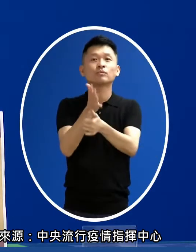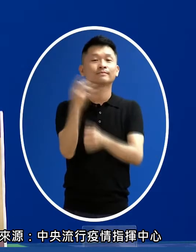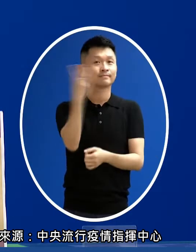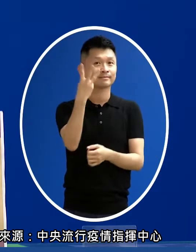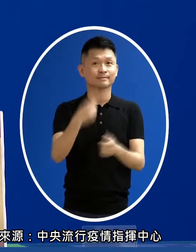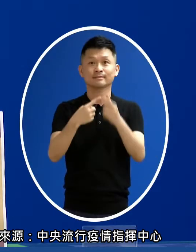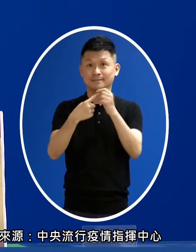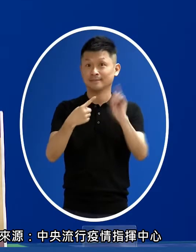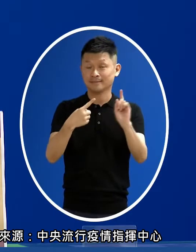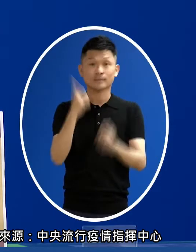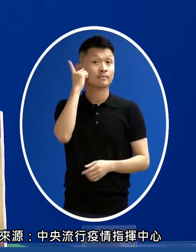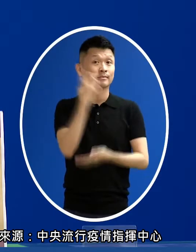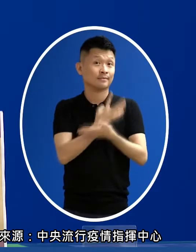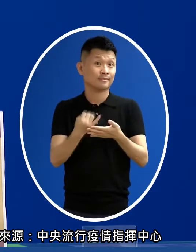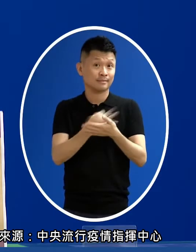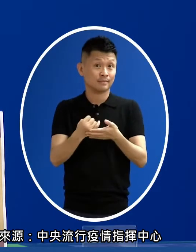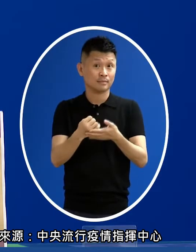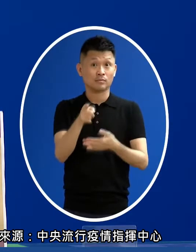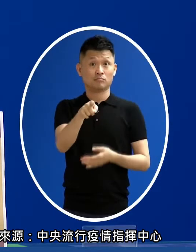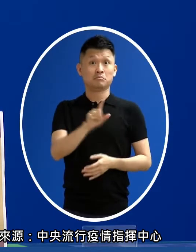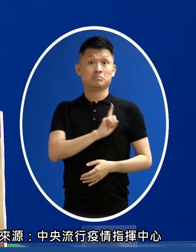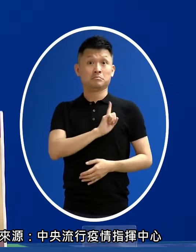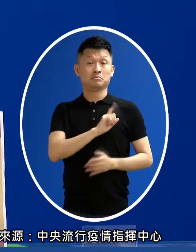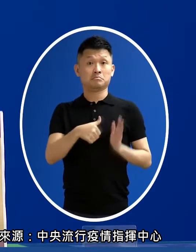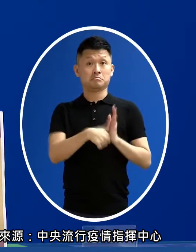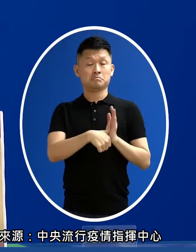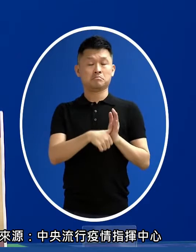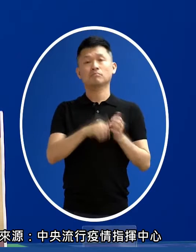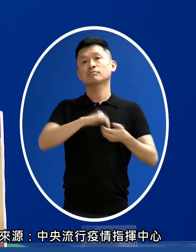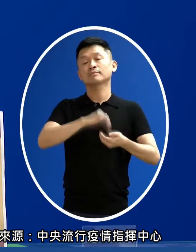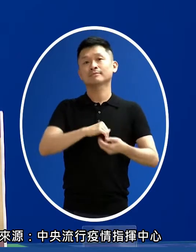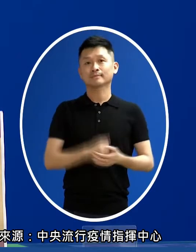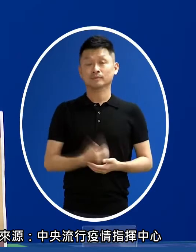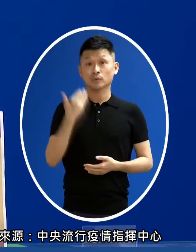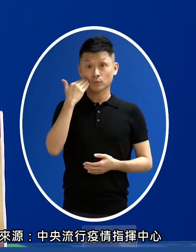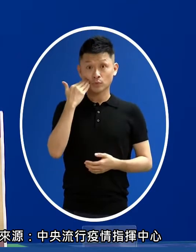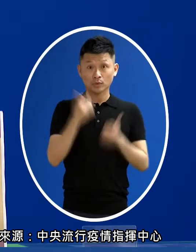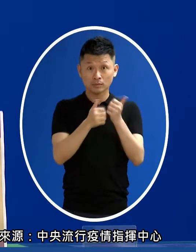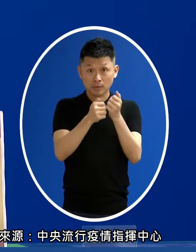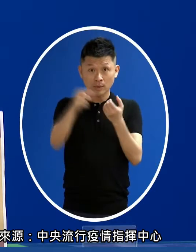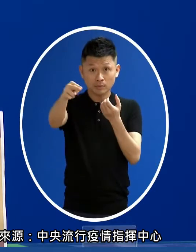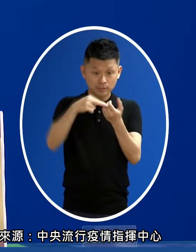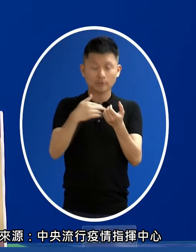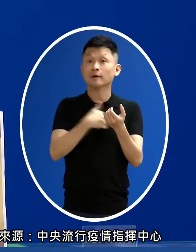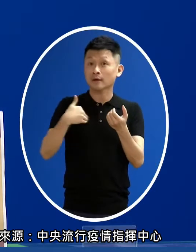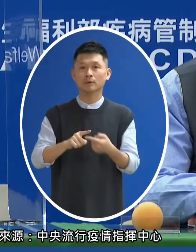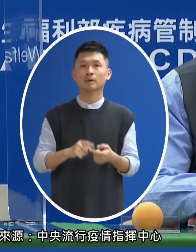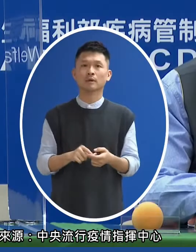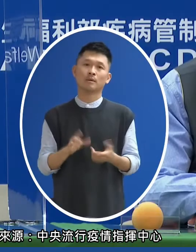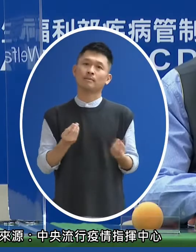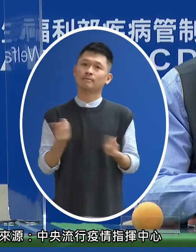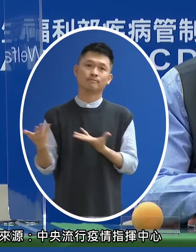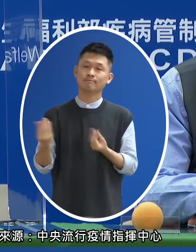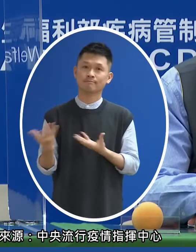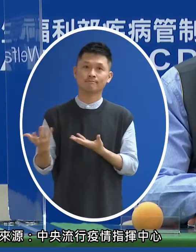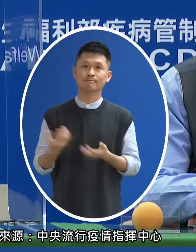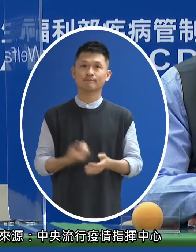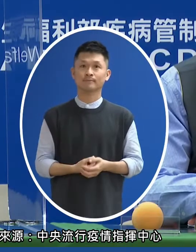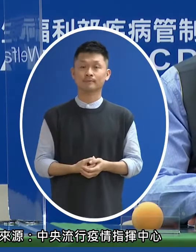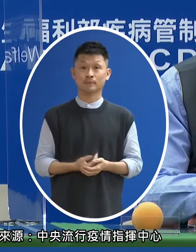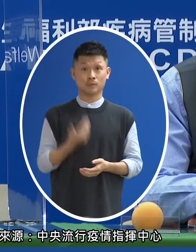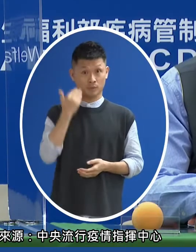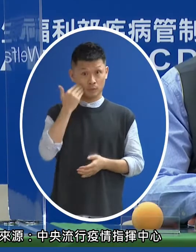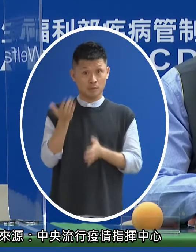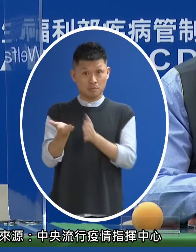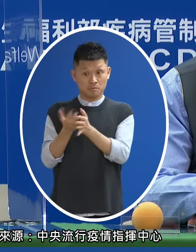已经有148万人完成登记。不过，有网络谣传是系统异常，指挥中心也特别澄清，如果完成医院登记